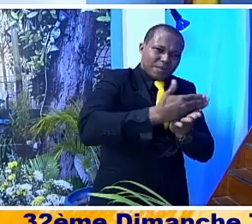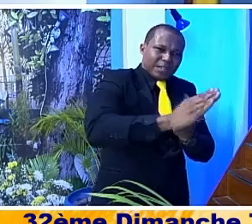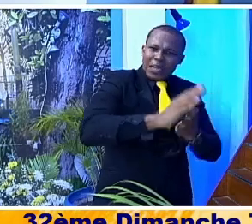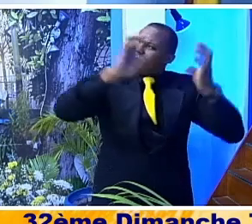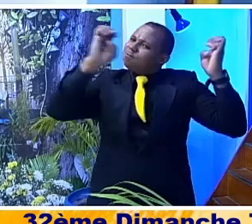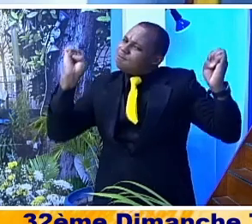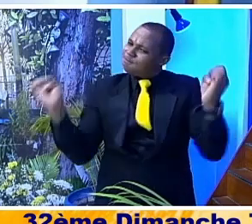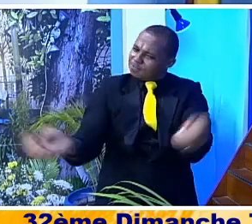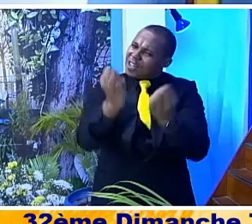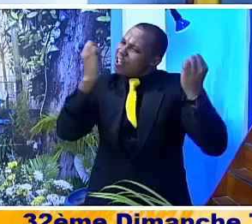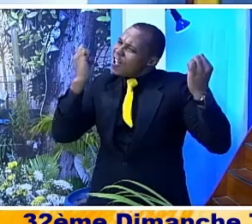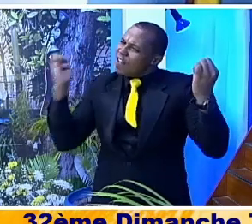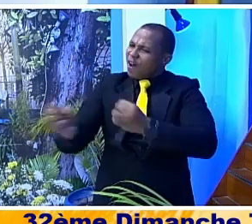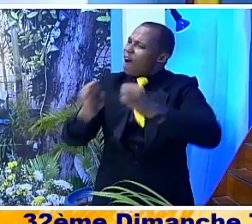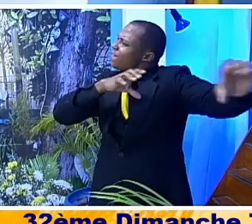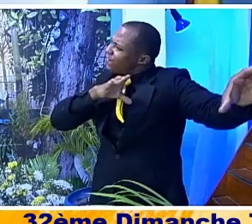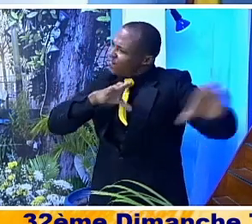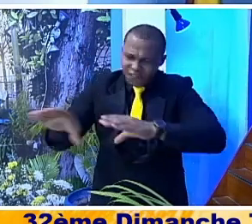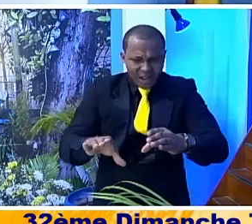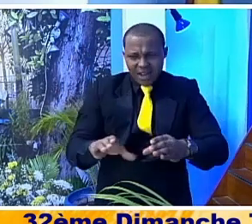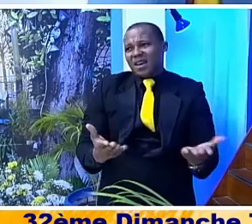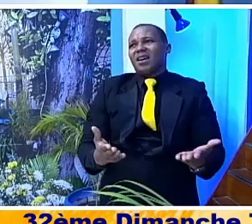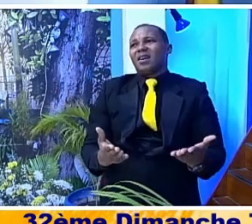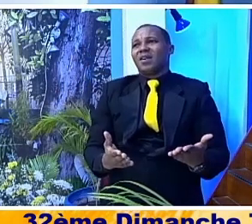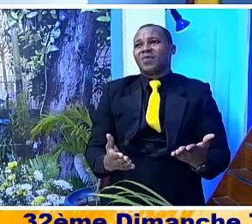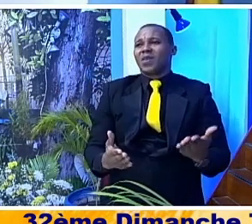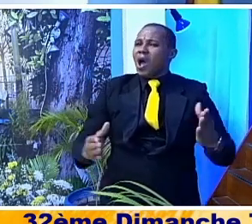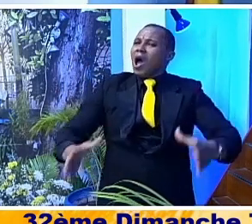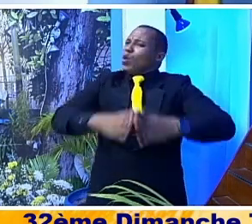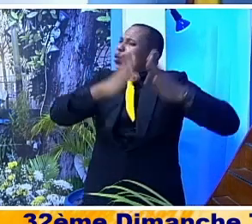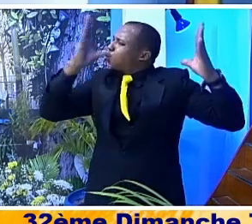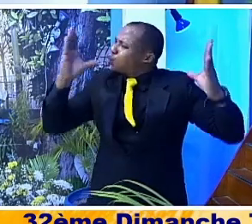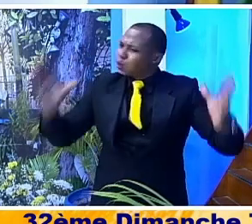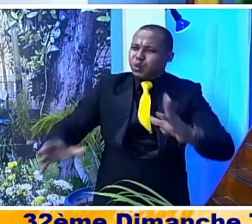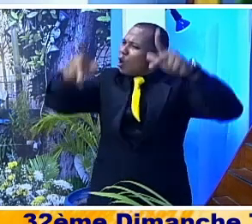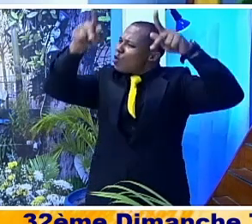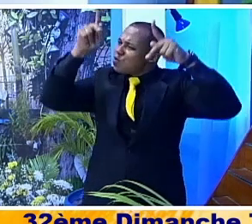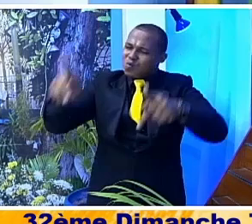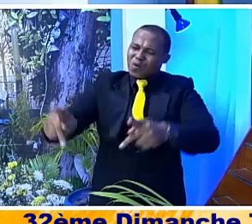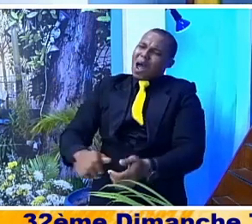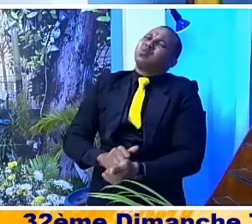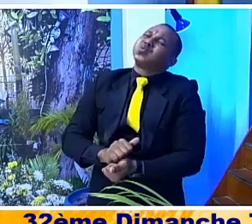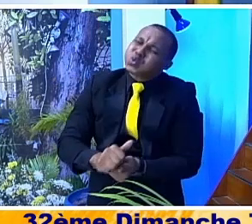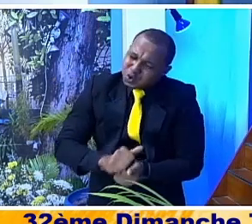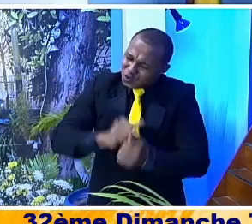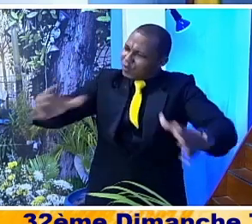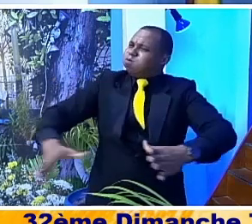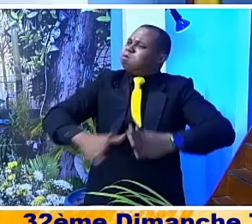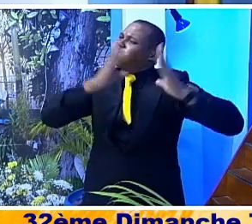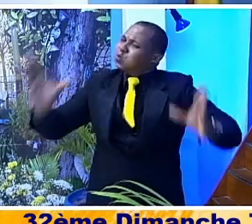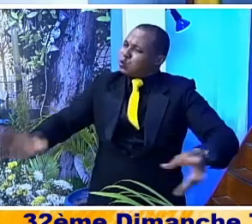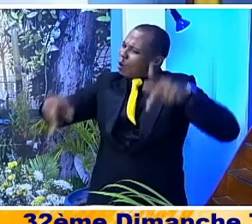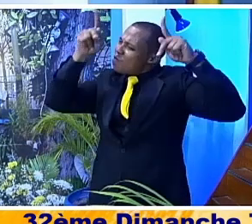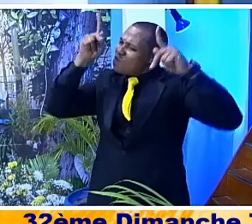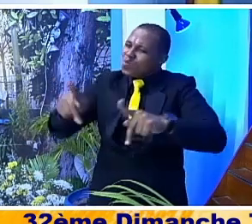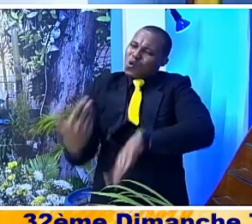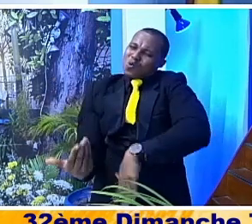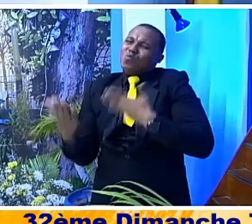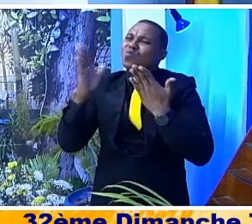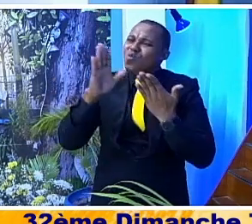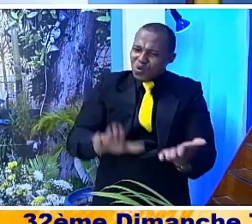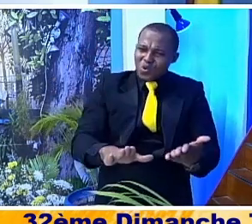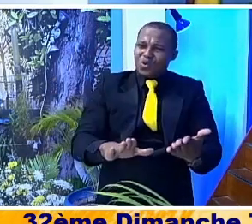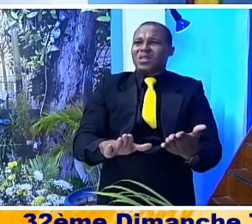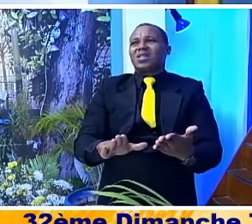Effort capable de faire, fait. Parce que trois personnes mourir, trois personnes ont souffert dernièrement. M'attendre dans Radio Caraïbes, il y